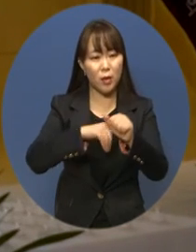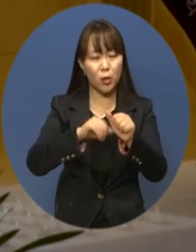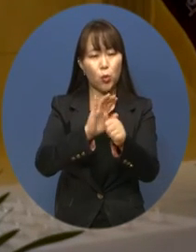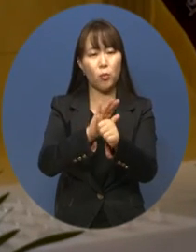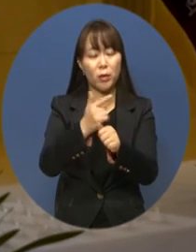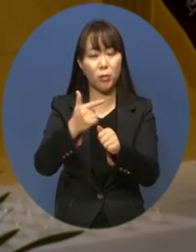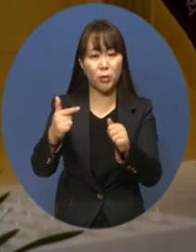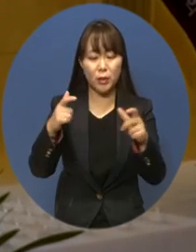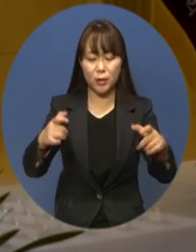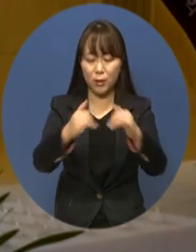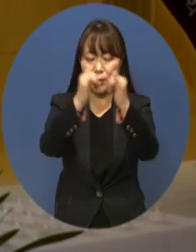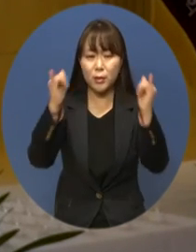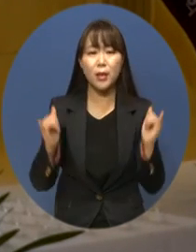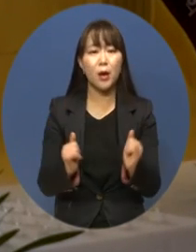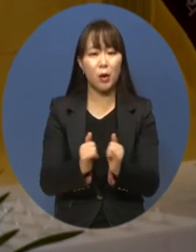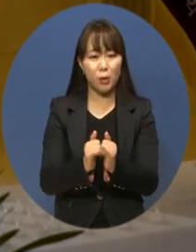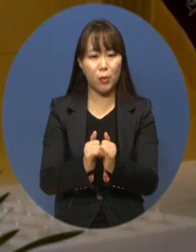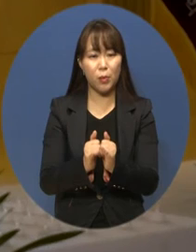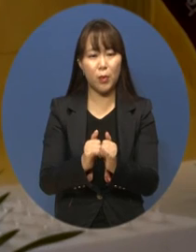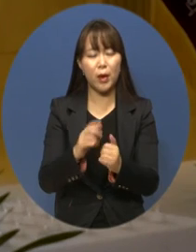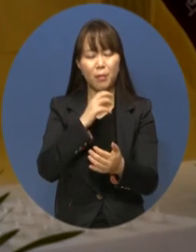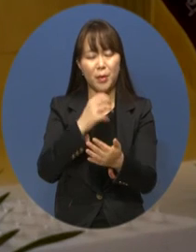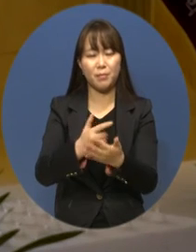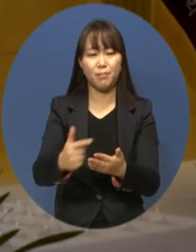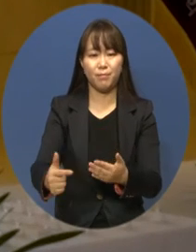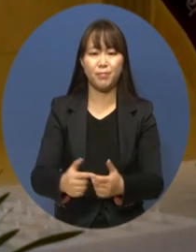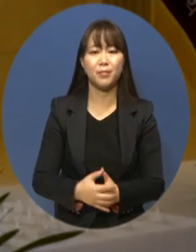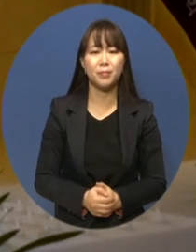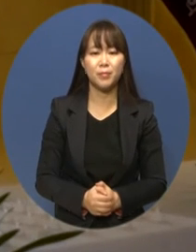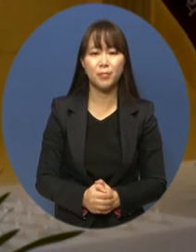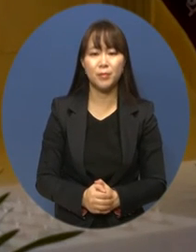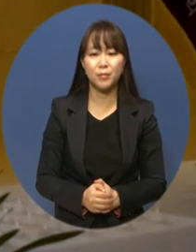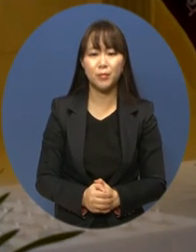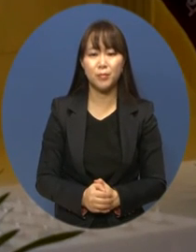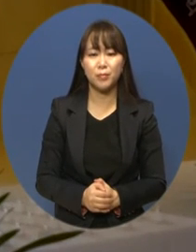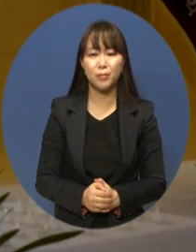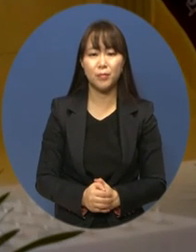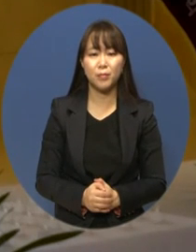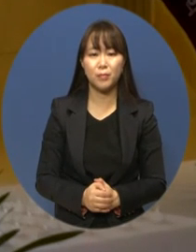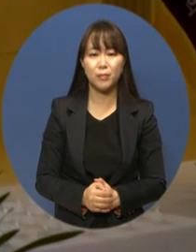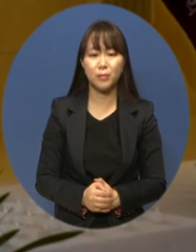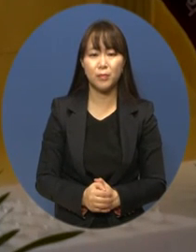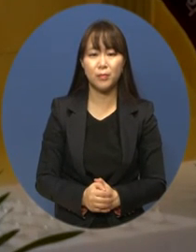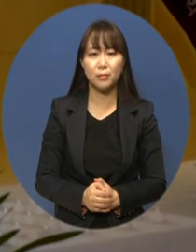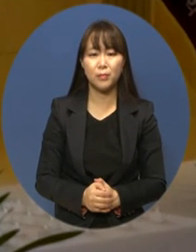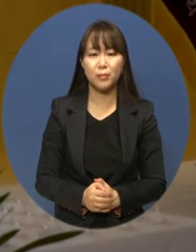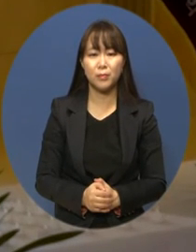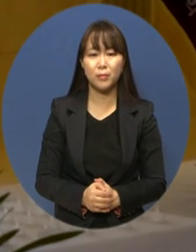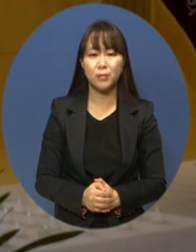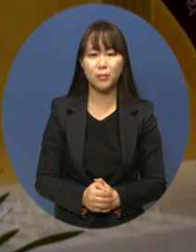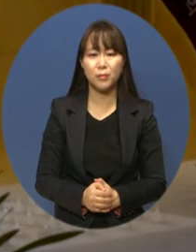도움이 되며 지역사회의 울리기 되고 있습니다 지금까지 복시 tv 전국 방송 최성원 이었읍니다